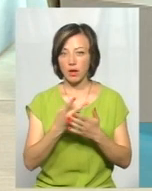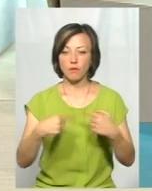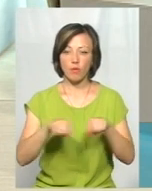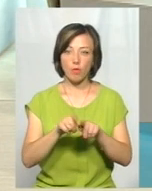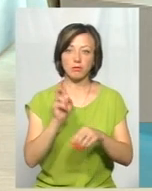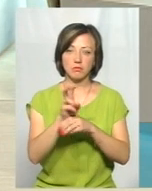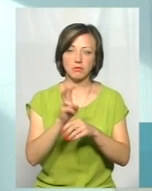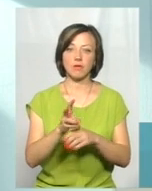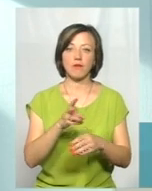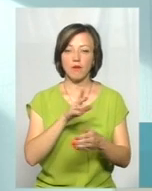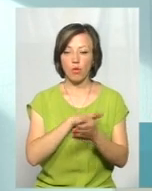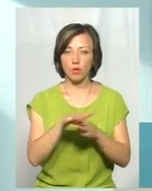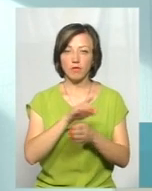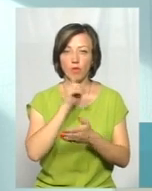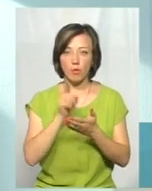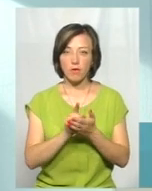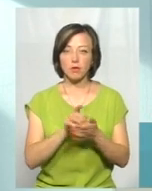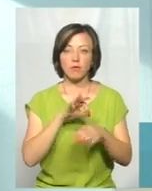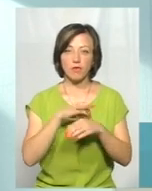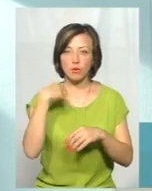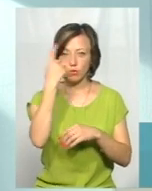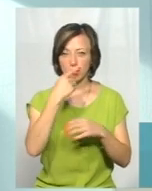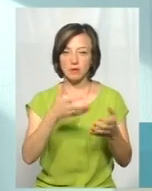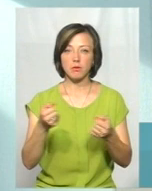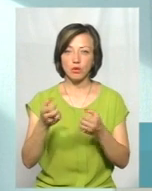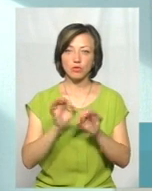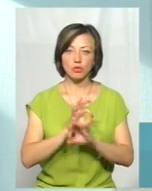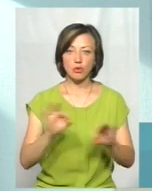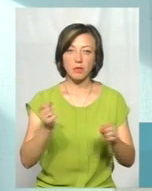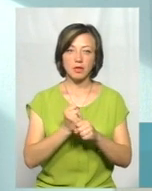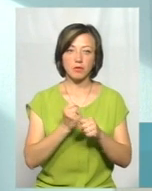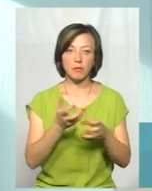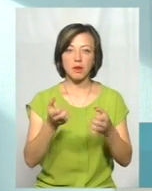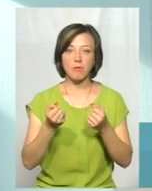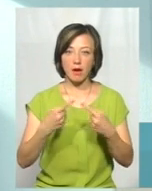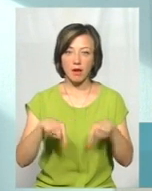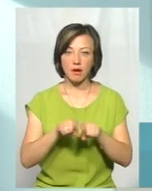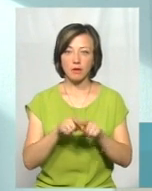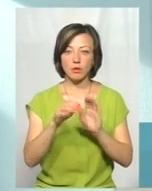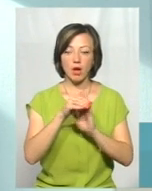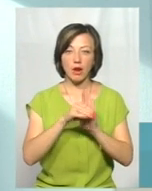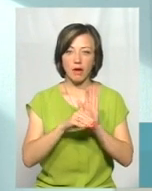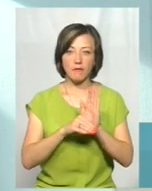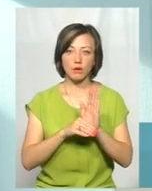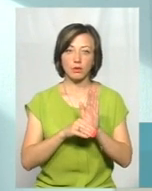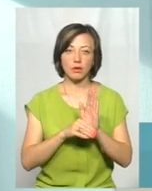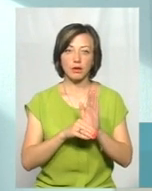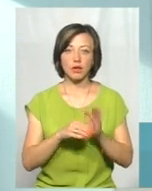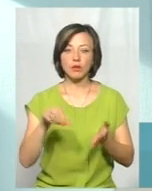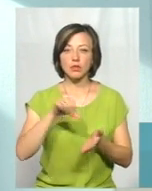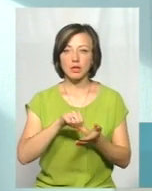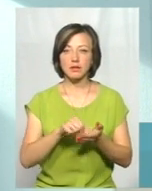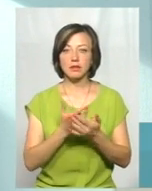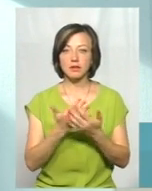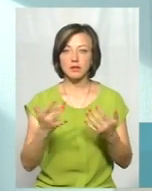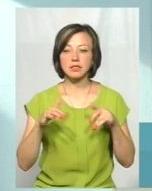і він виконував свої обов'язки, він проводив особисті прийоми, в нього чудово працюють приймальні відповідно до графіку, він бере участь в